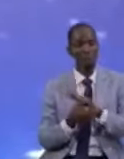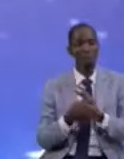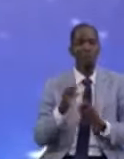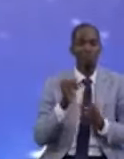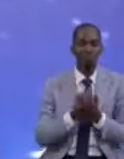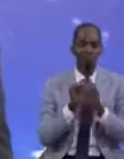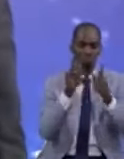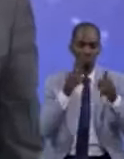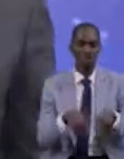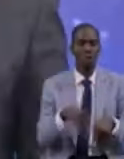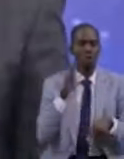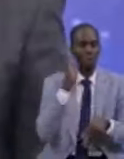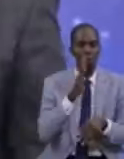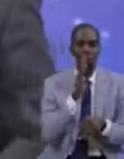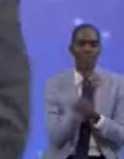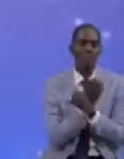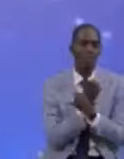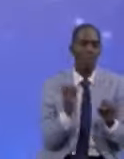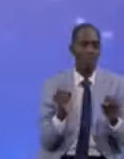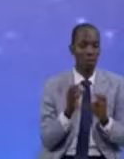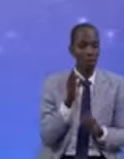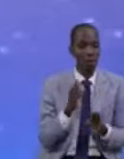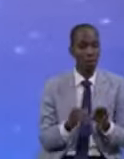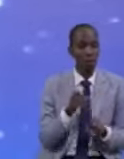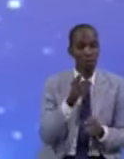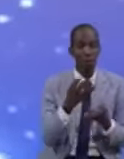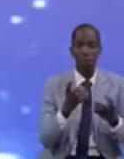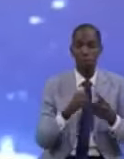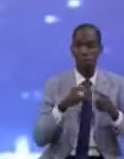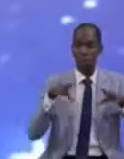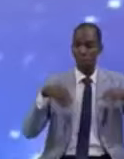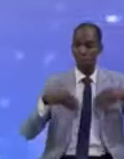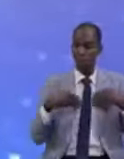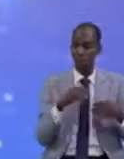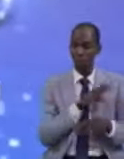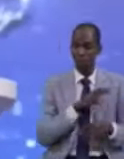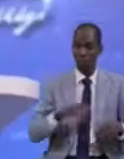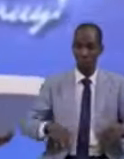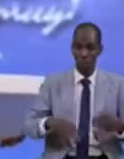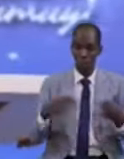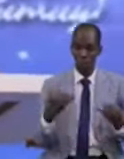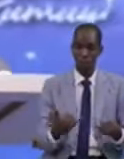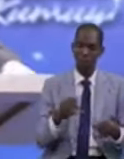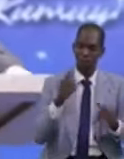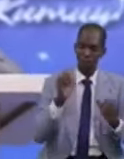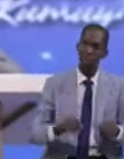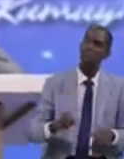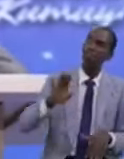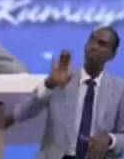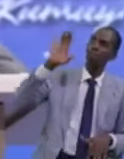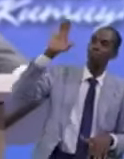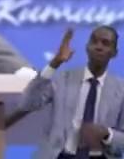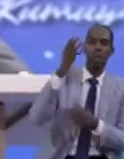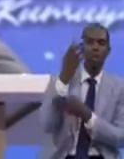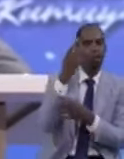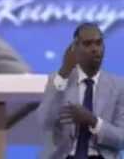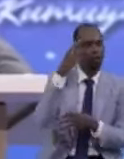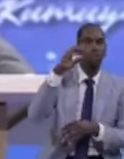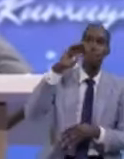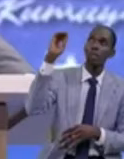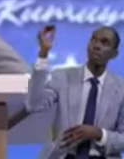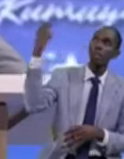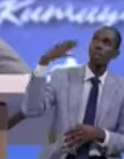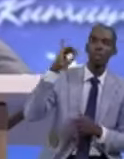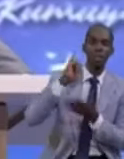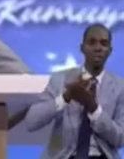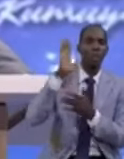Norte où tu es tu peux lever la main pour cette grâce de Dieu pour qu'il te donne maintenant